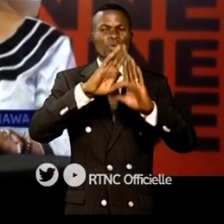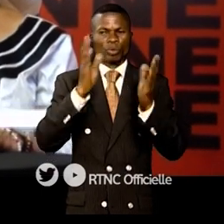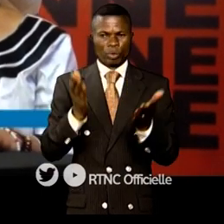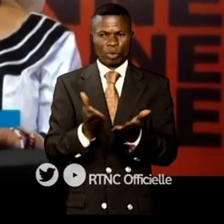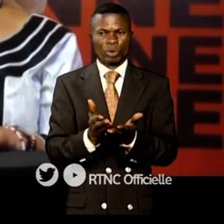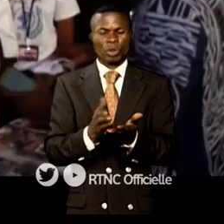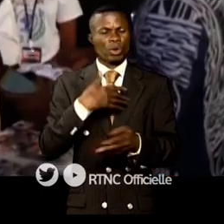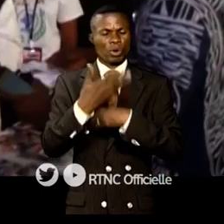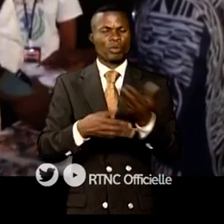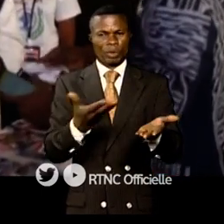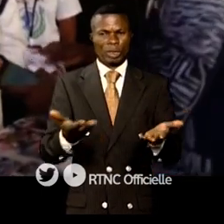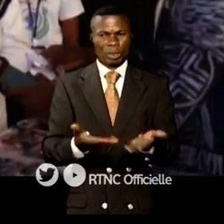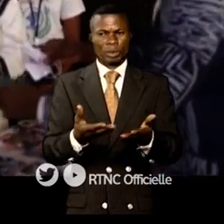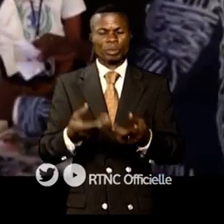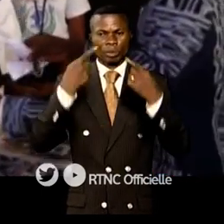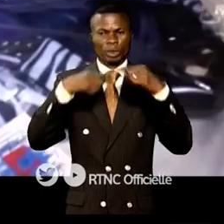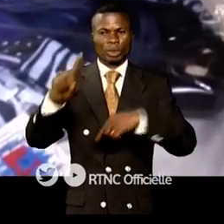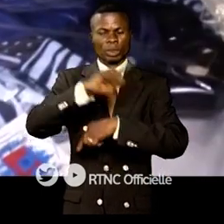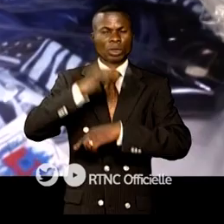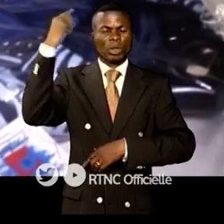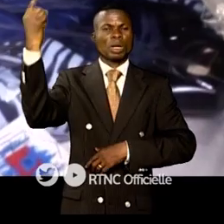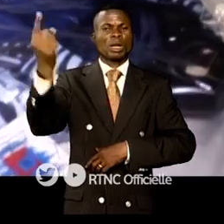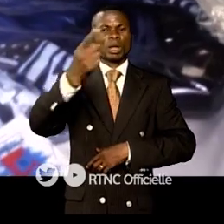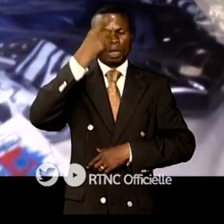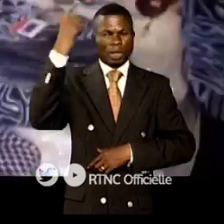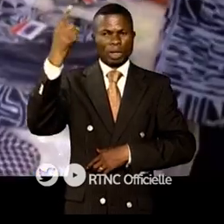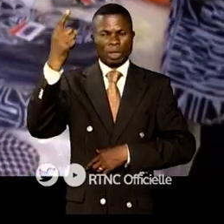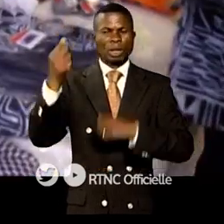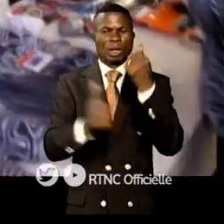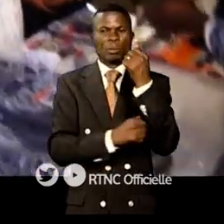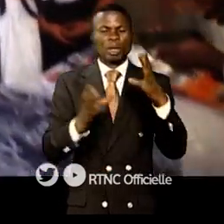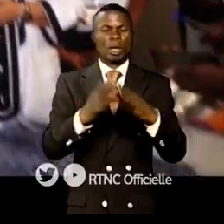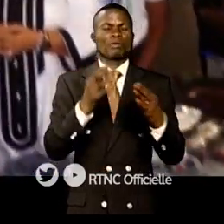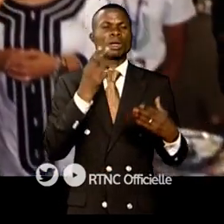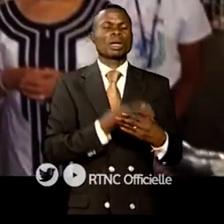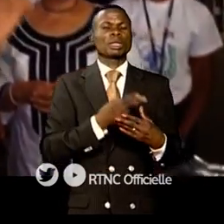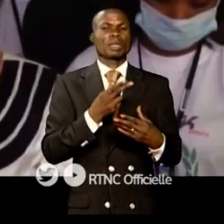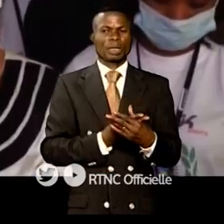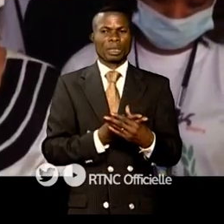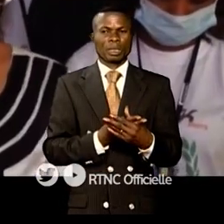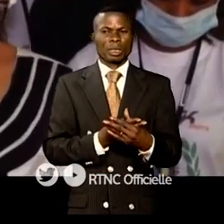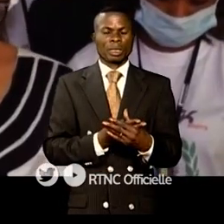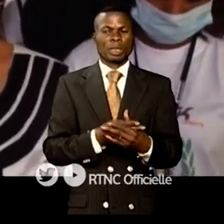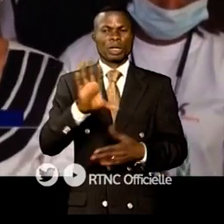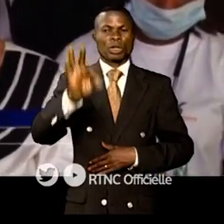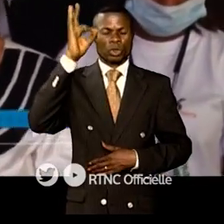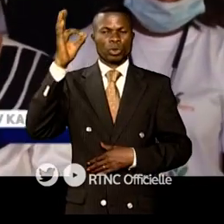vous faites. Rappelons que la journée internationale de la personne vivant avec handicap, décrétée